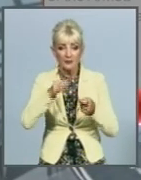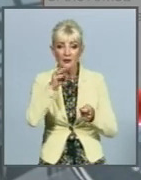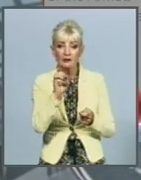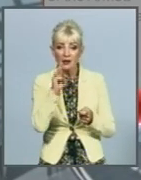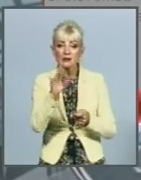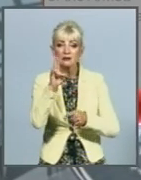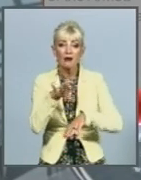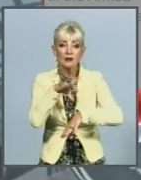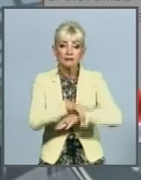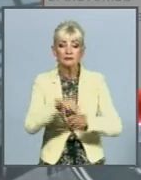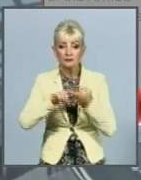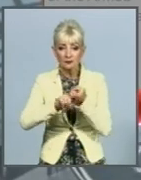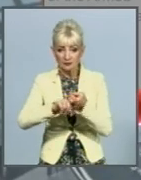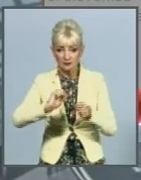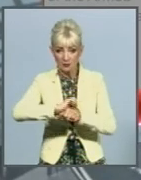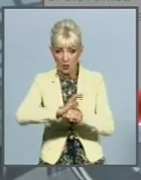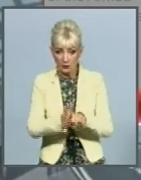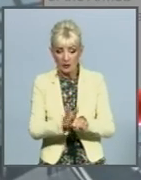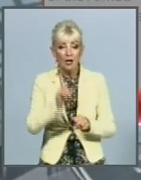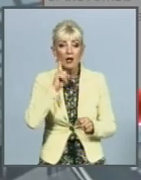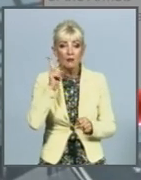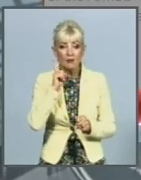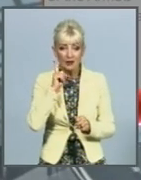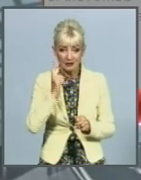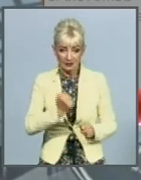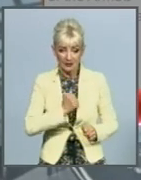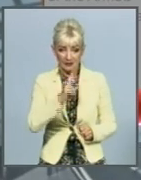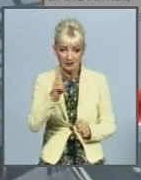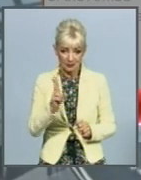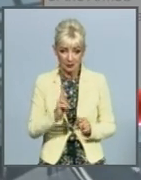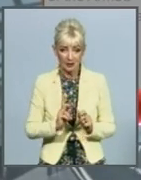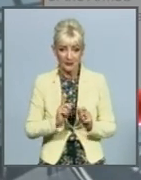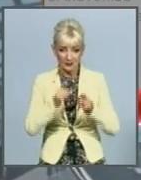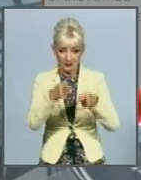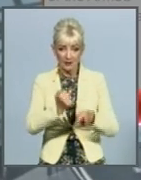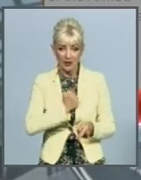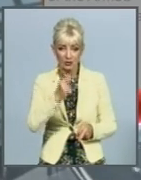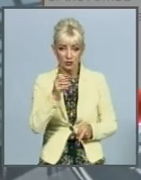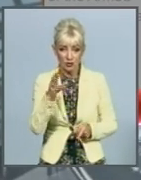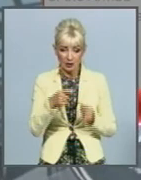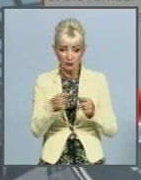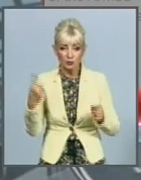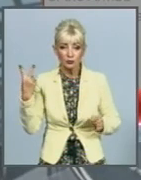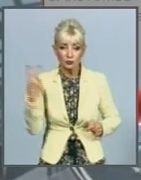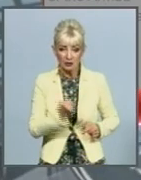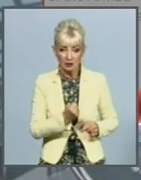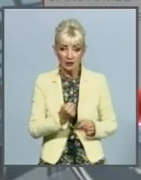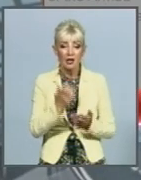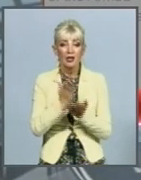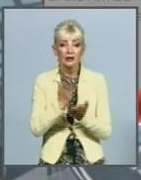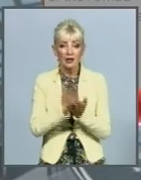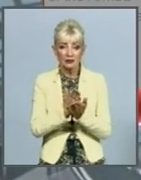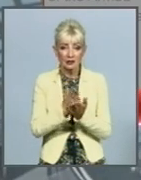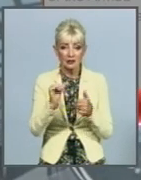виявлення коронавірусної інфекції. Також молоде поповнення, яке надходило у військові частини протягом 2 тижнів,